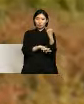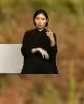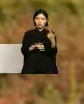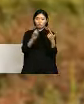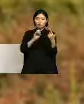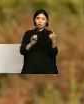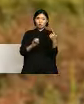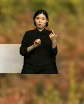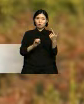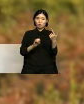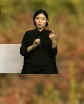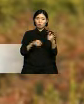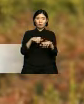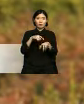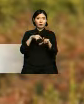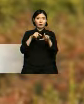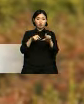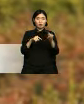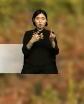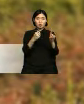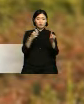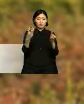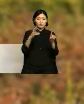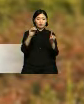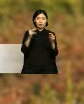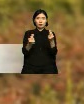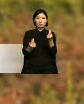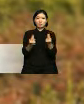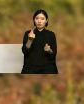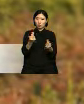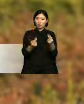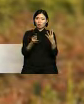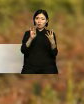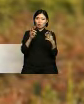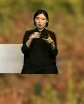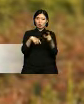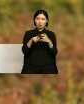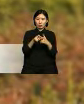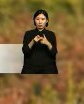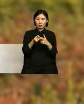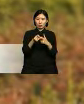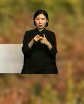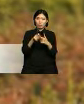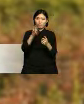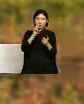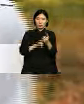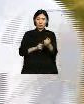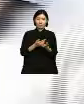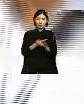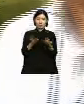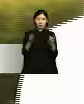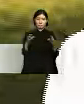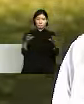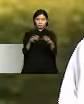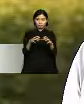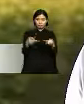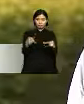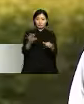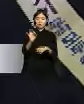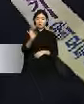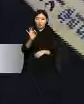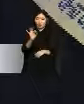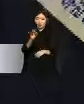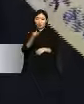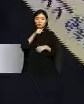때 20일간 평균 1억 3천만 원에 비해 약 4배가량 증가한 발행량입니다. 네, 그렇군요. 자, 이 지역화폐